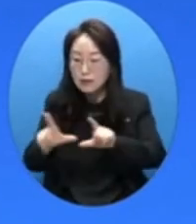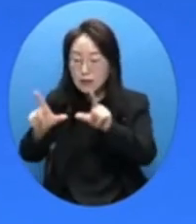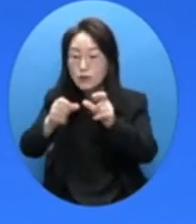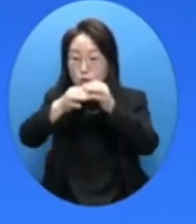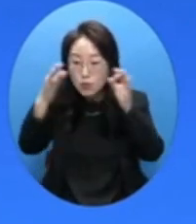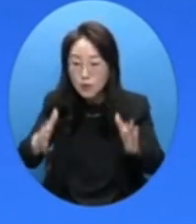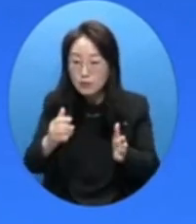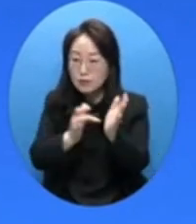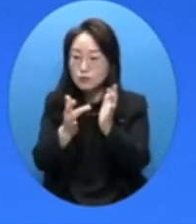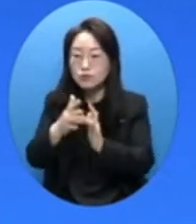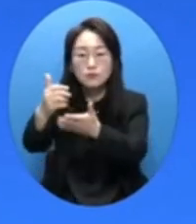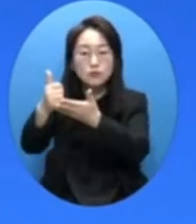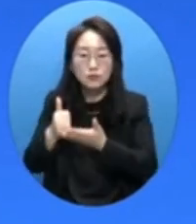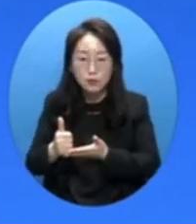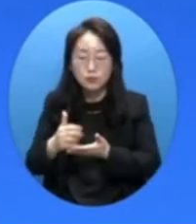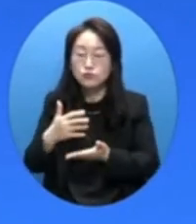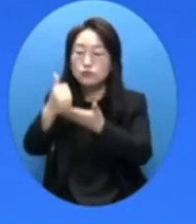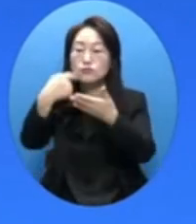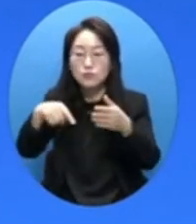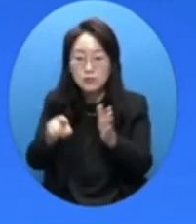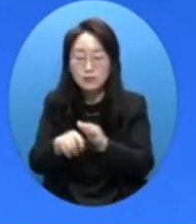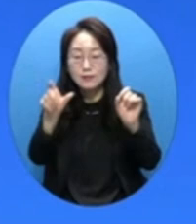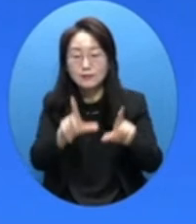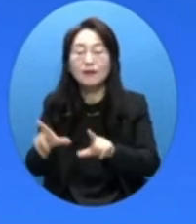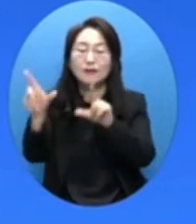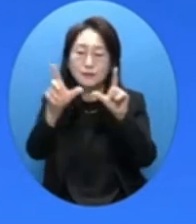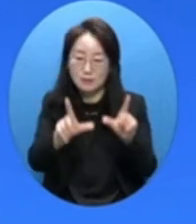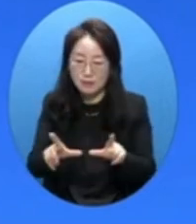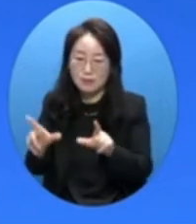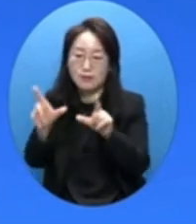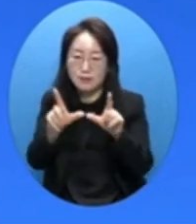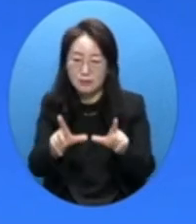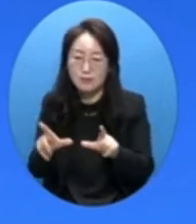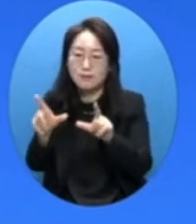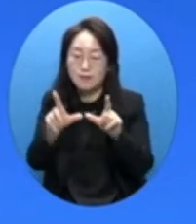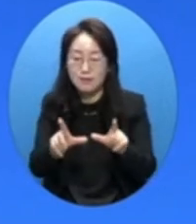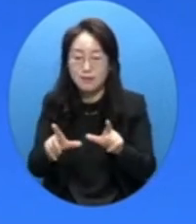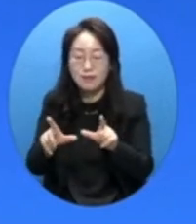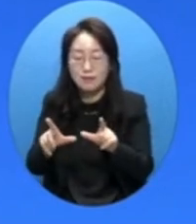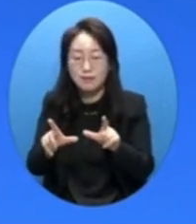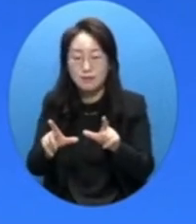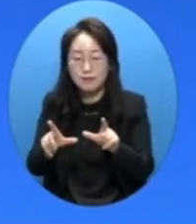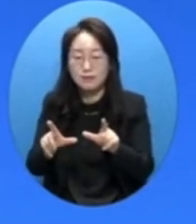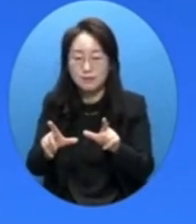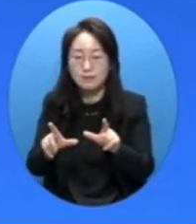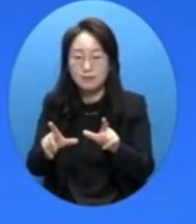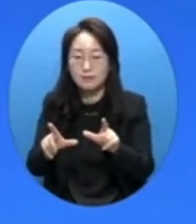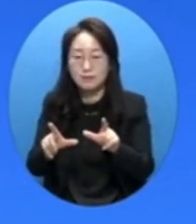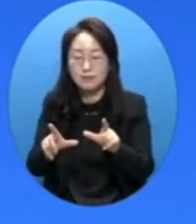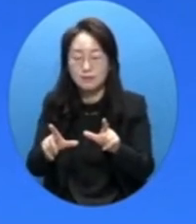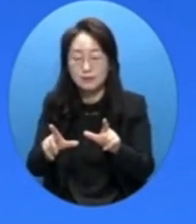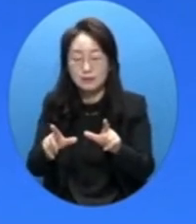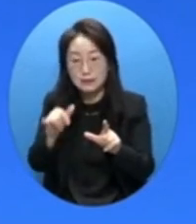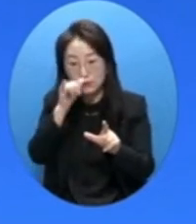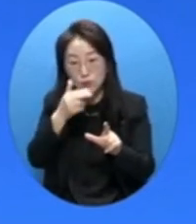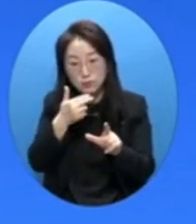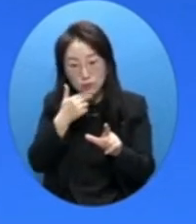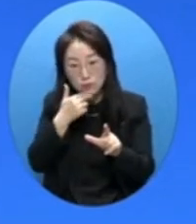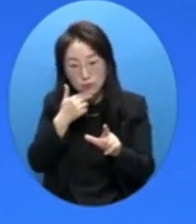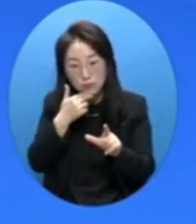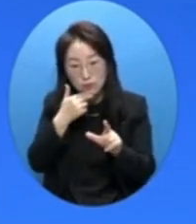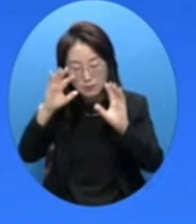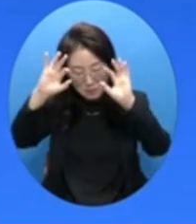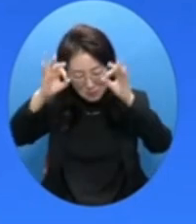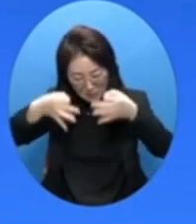예수님을 모시고 짐을 위해 살아가는 그런 삶을 살지 살고 있는지 살고 있지 못한지